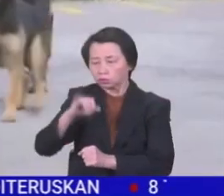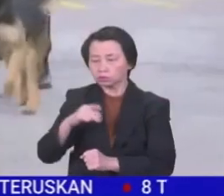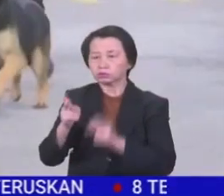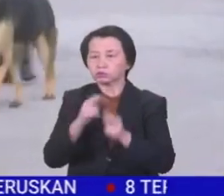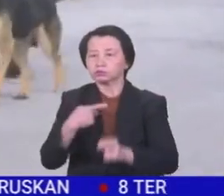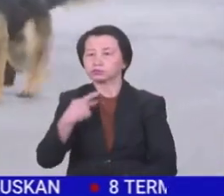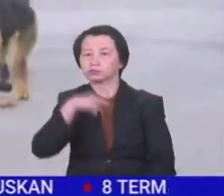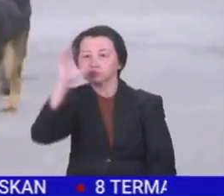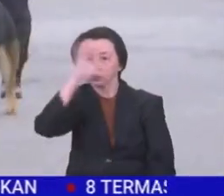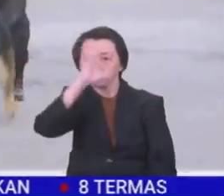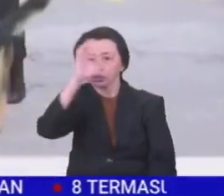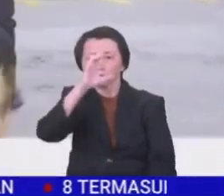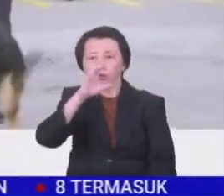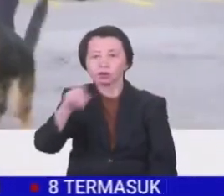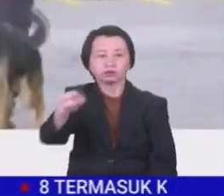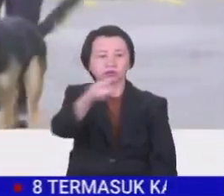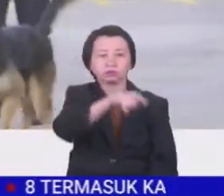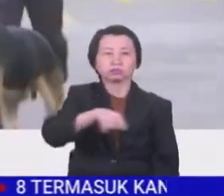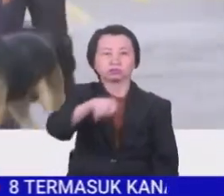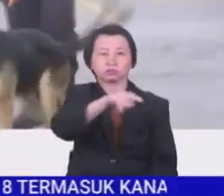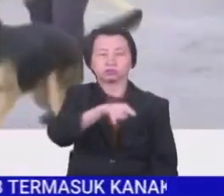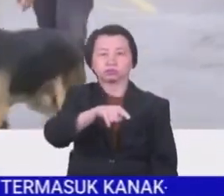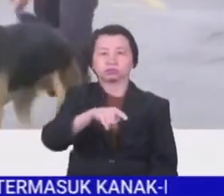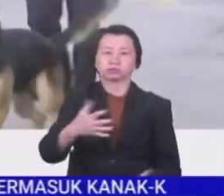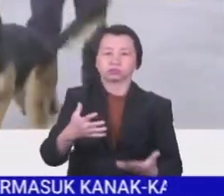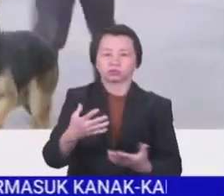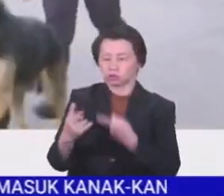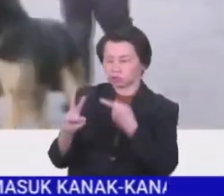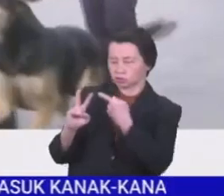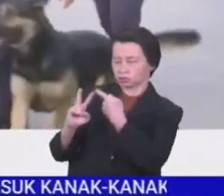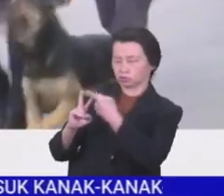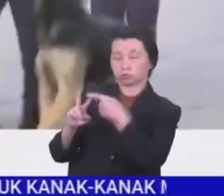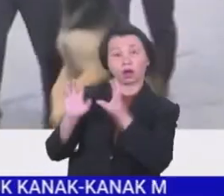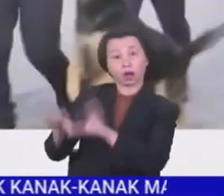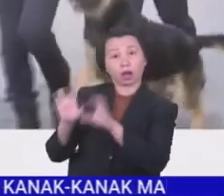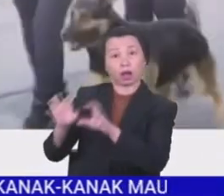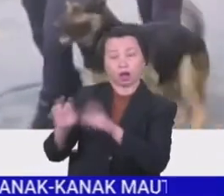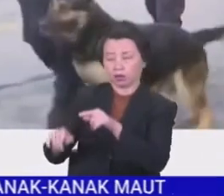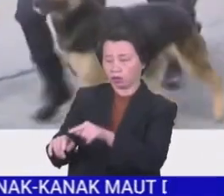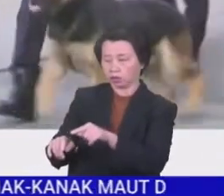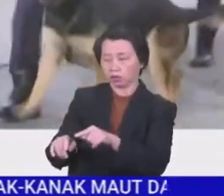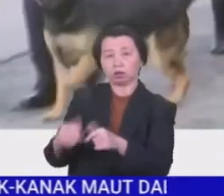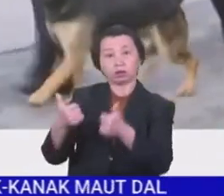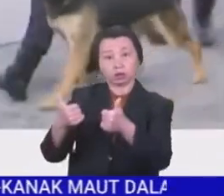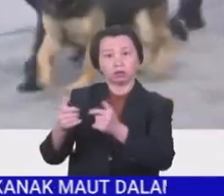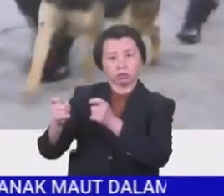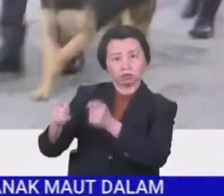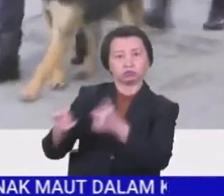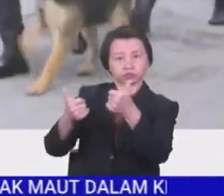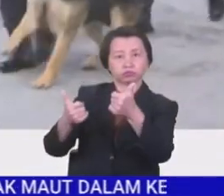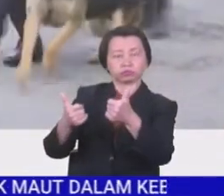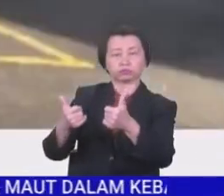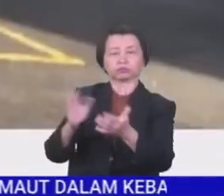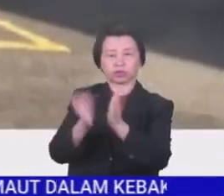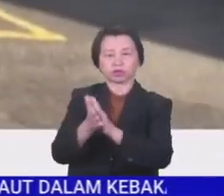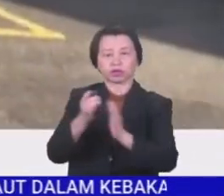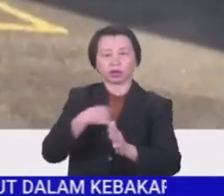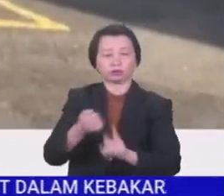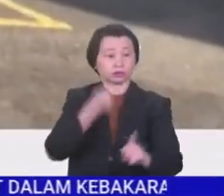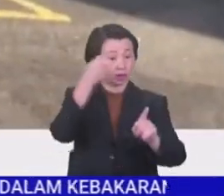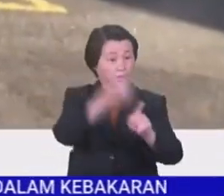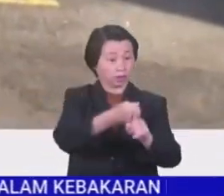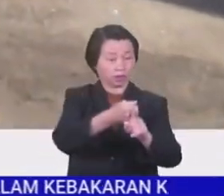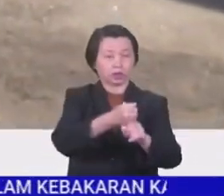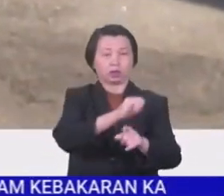mengesan mereka yang hilang. So, dua-dua ekor anjing ini telah memberikan khidmatan cemerlang. So, saya telah mengarahkan